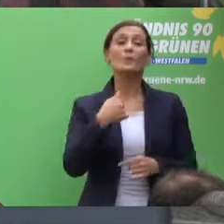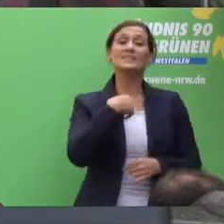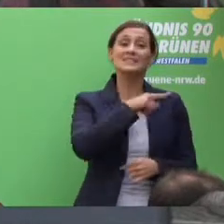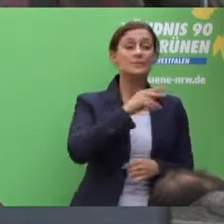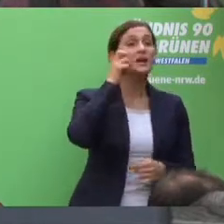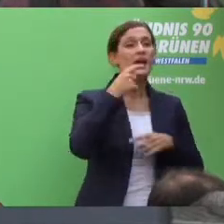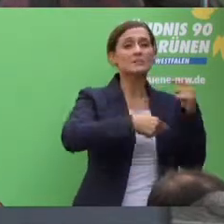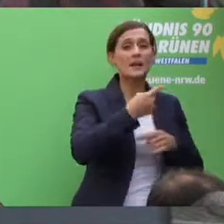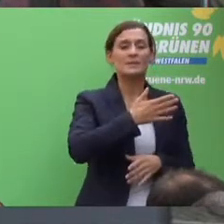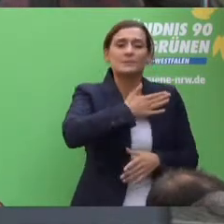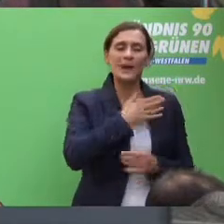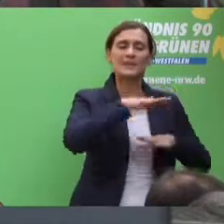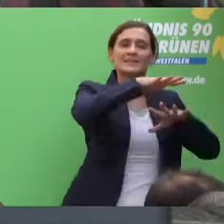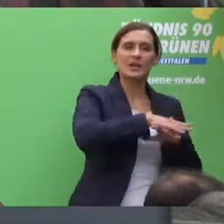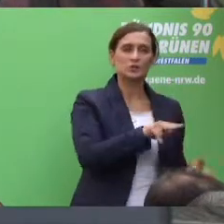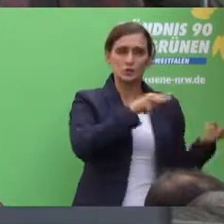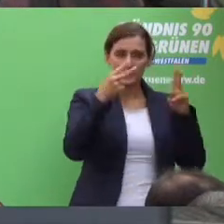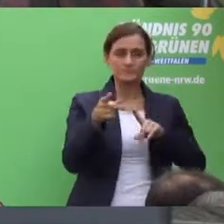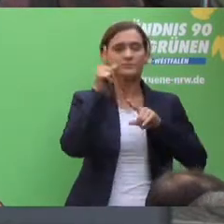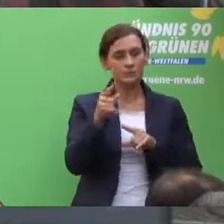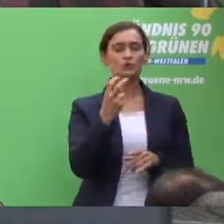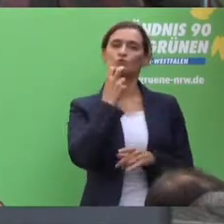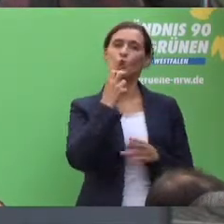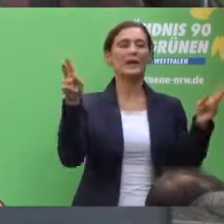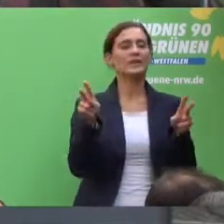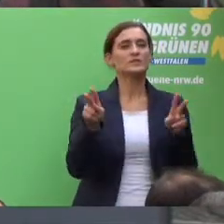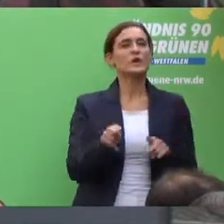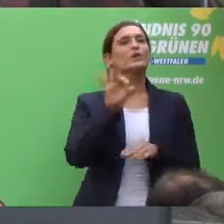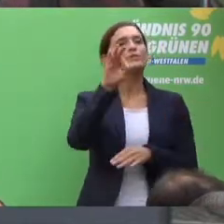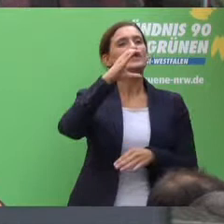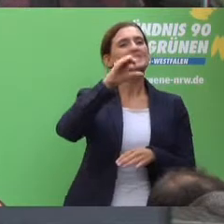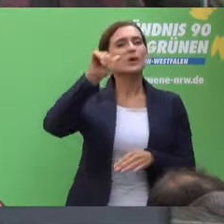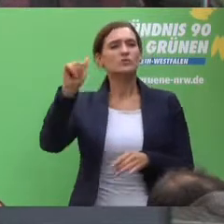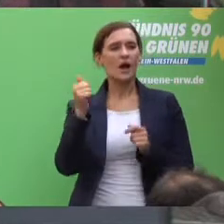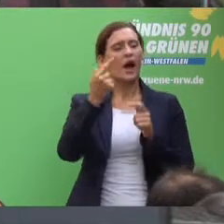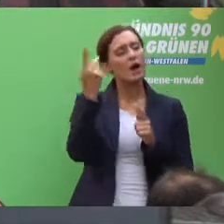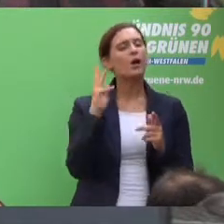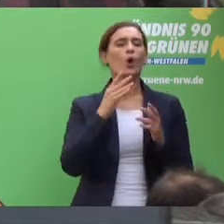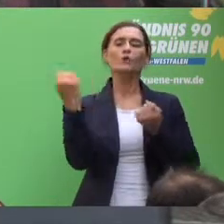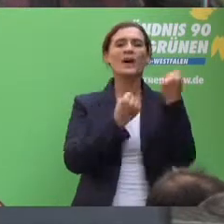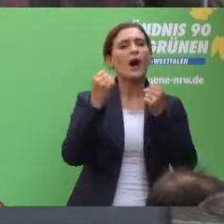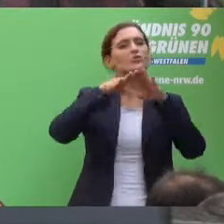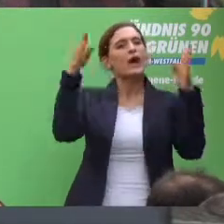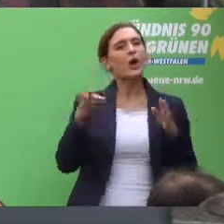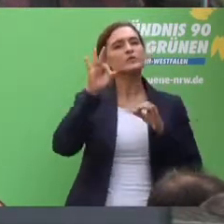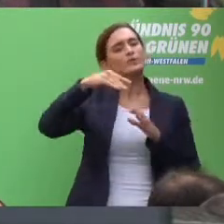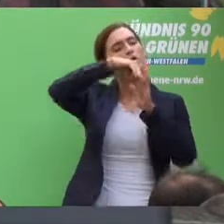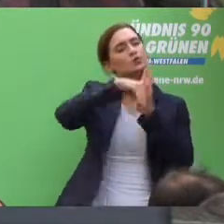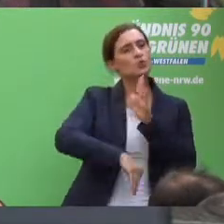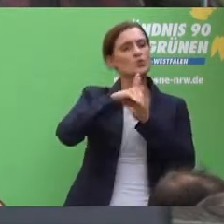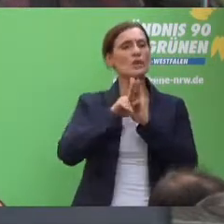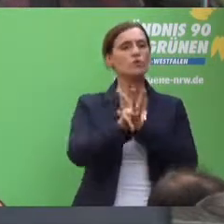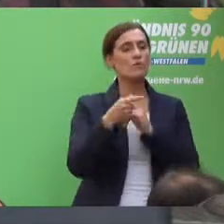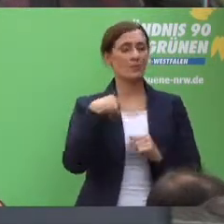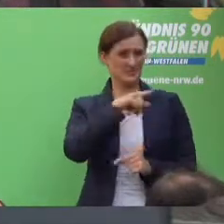meiner Netzumlage die Stromreduzierung für C&A und das Autohaus Südhannover bezahlen? Das ist